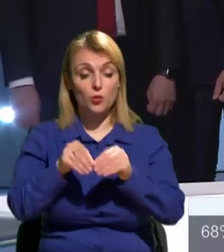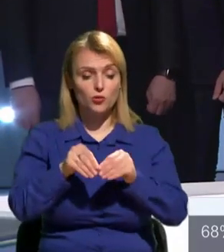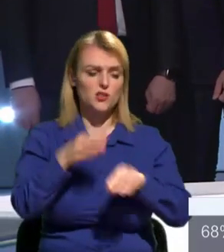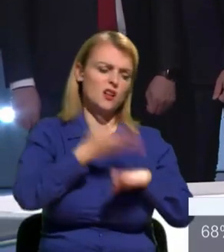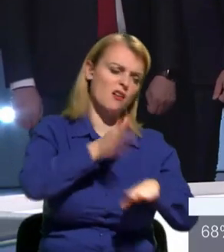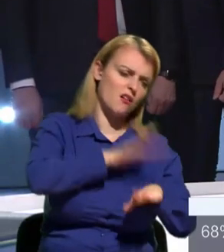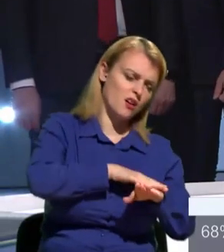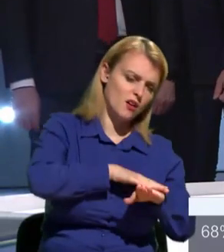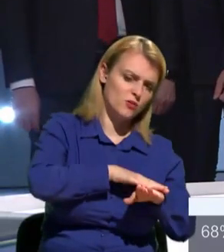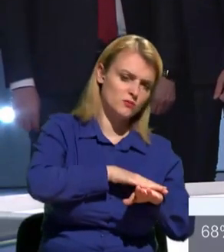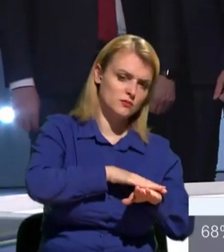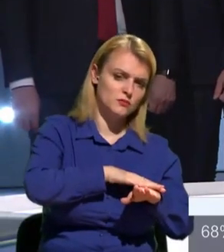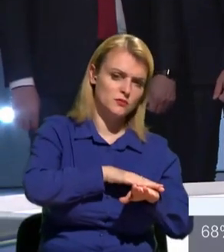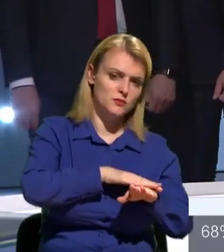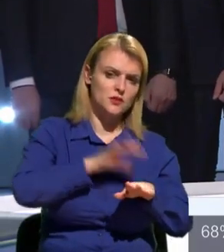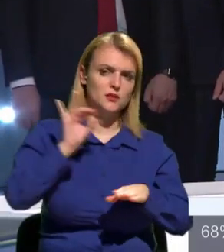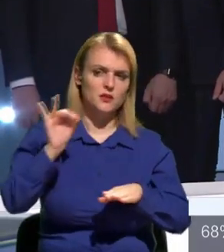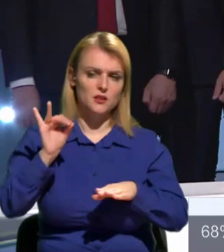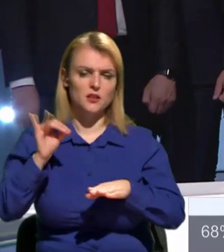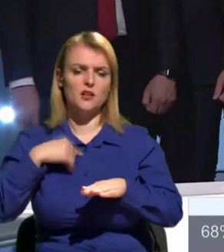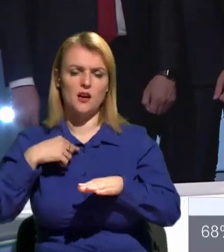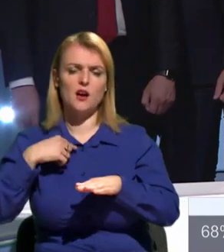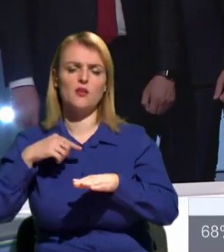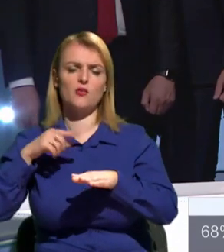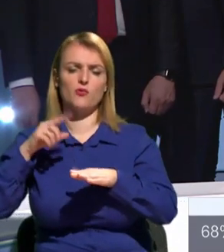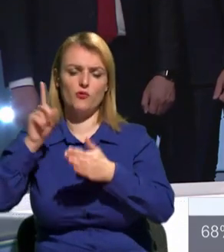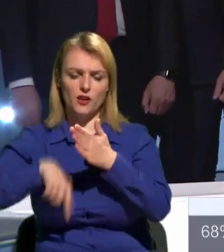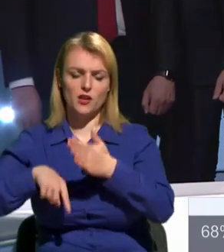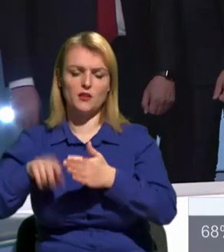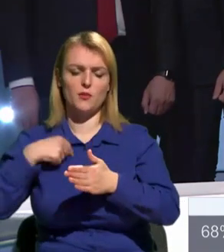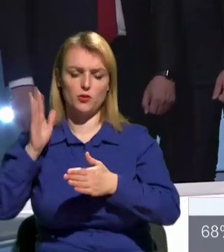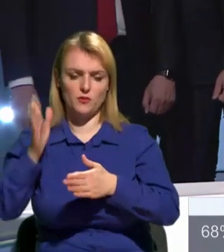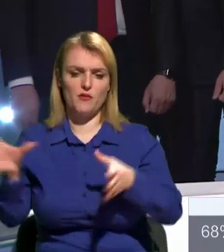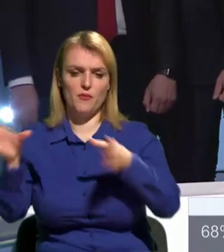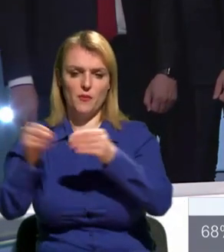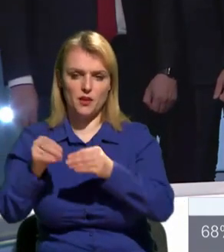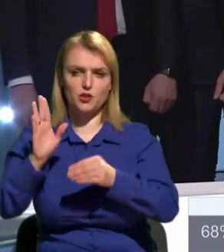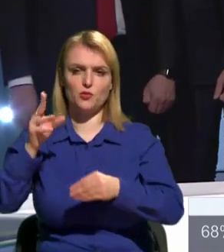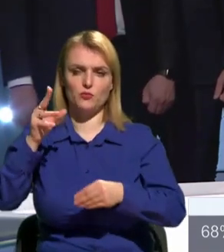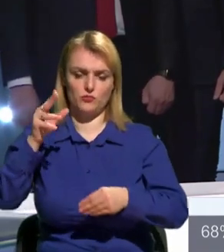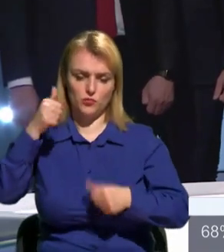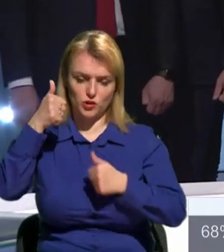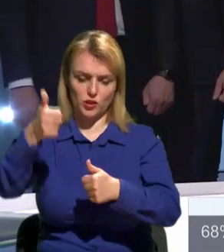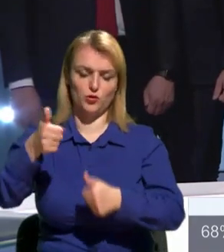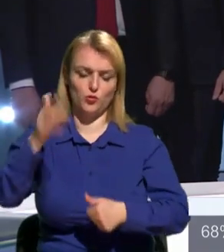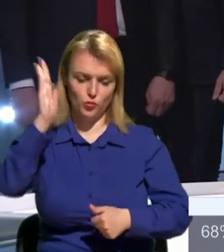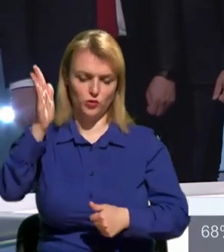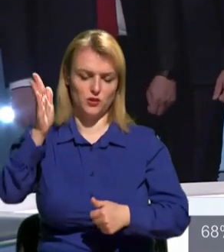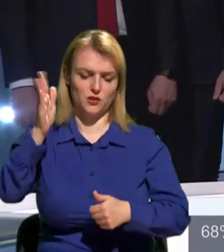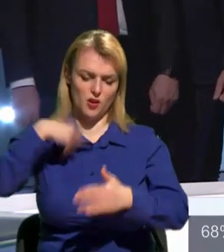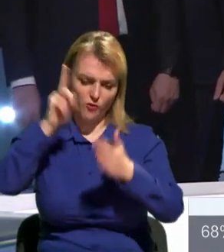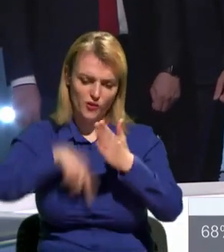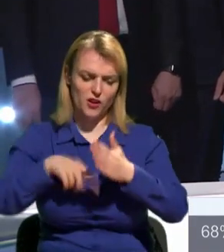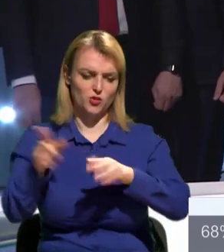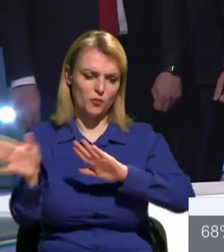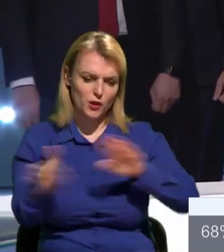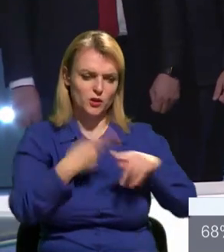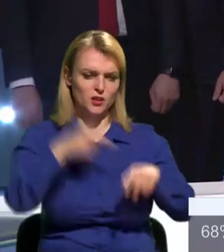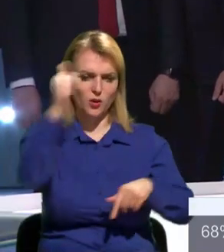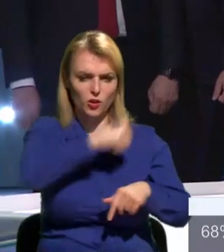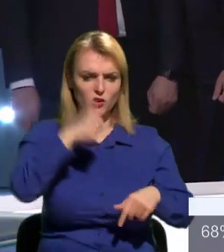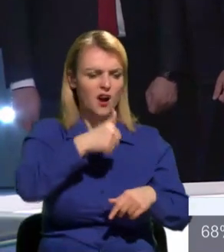greu și eu sunt sigur vom fi împreună și la bine. Va trece acest an foarte dificil. Un an cu pandemie, un an